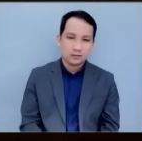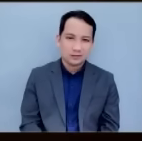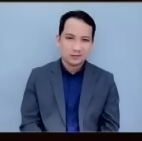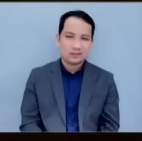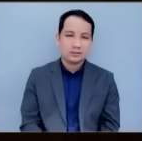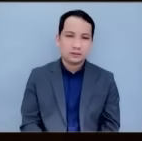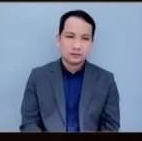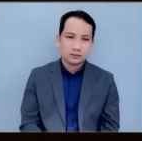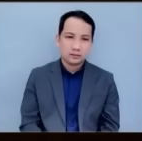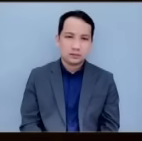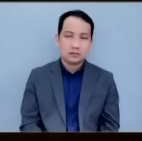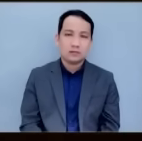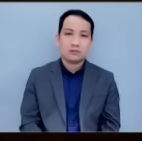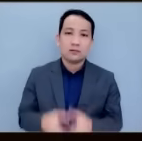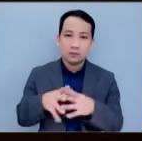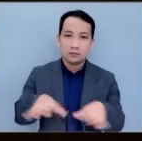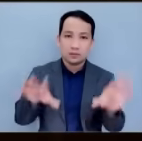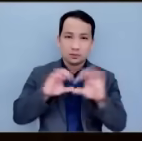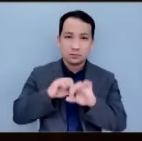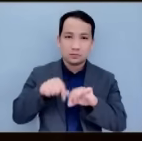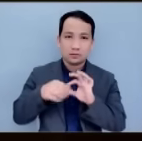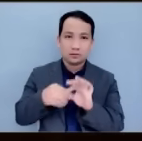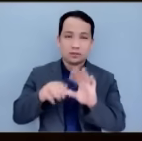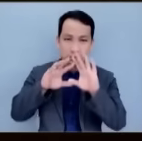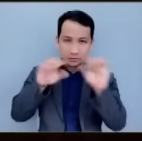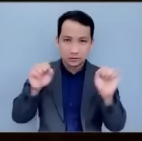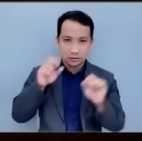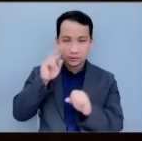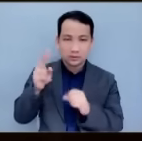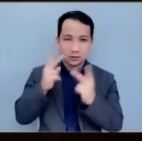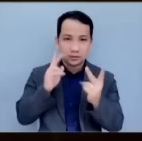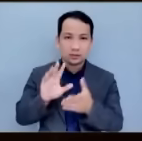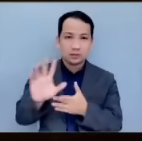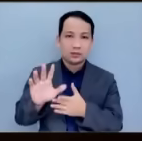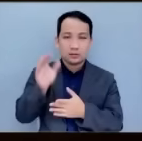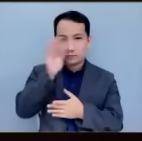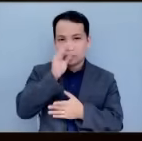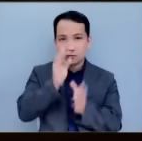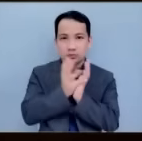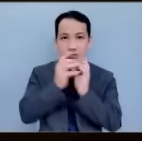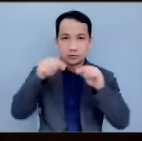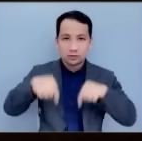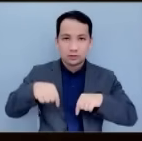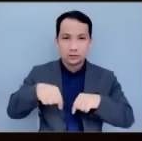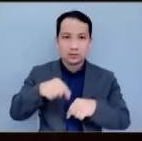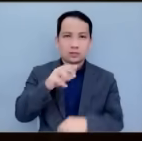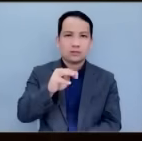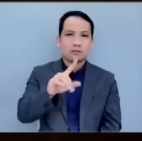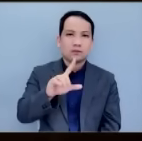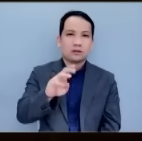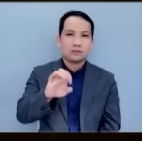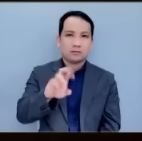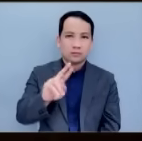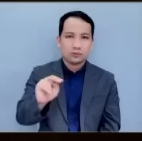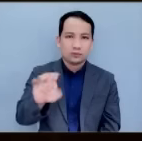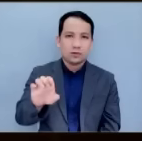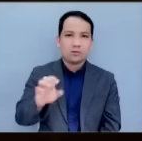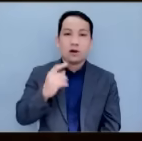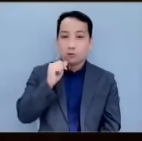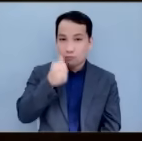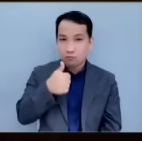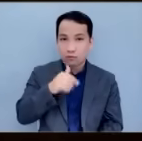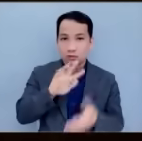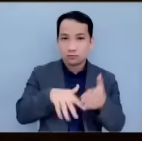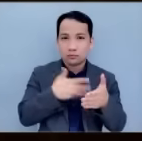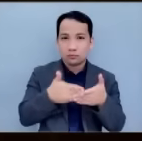Julius, katatapos nga lang bumisita ni Pangulong Bongbong Marcos sa Filipino community dito sa Melbourne at bukas ay siksik pa rin ang kanyang schedule. Meron